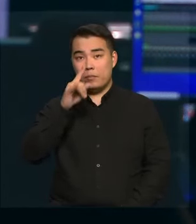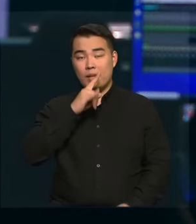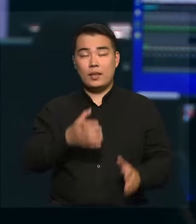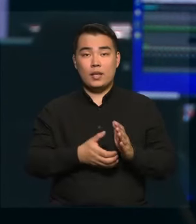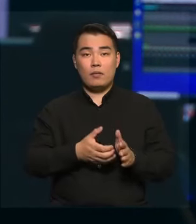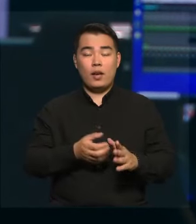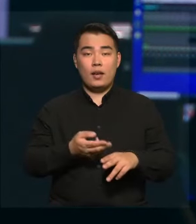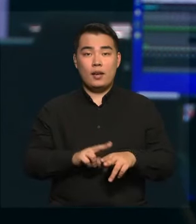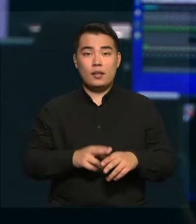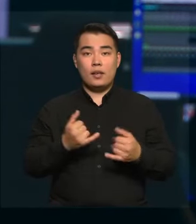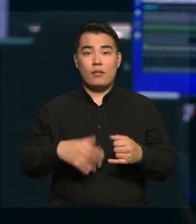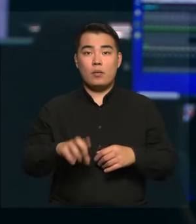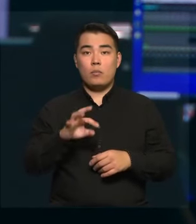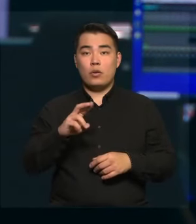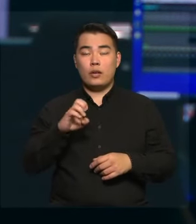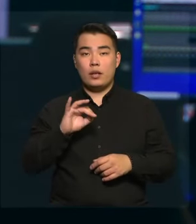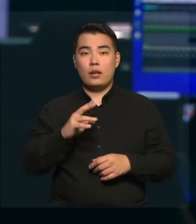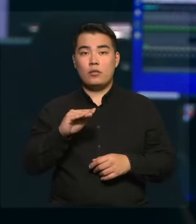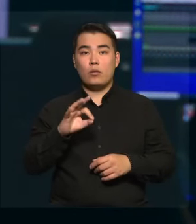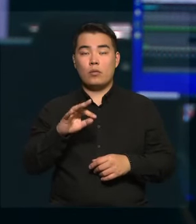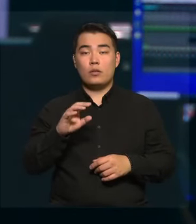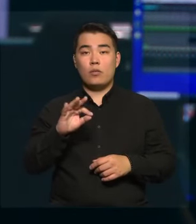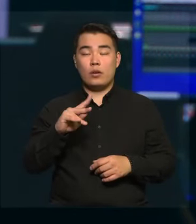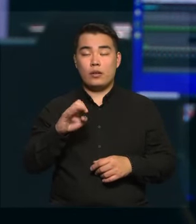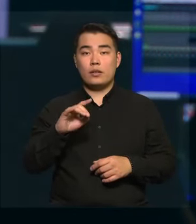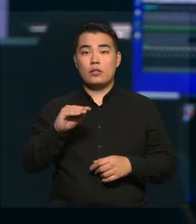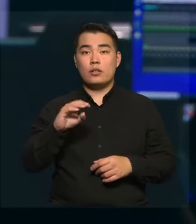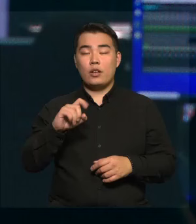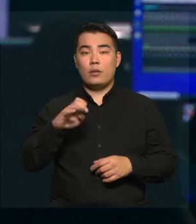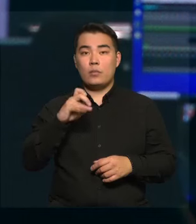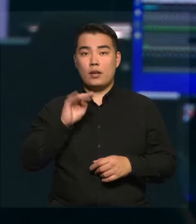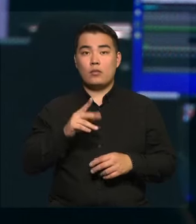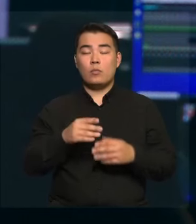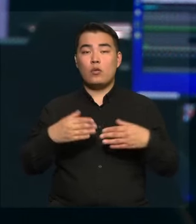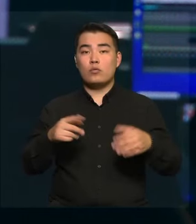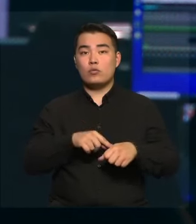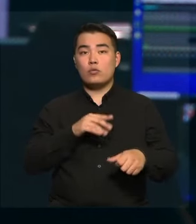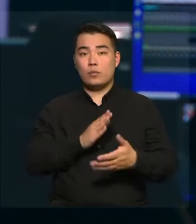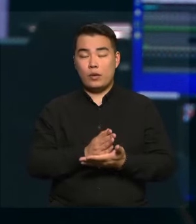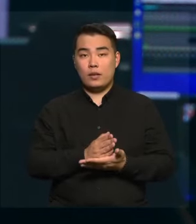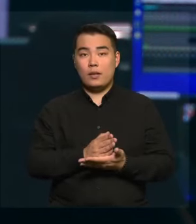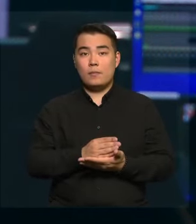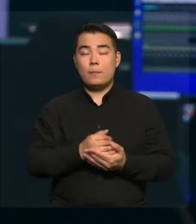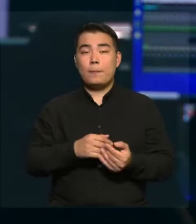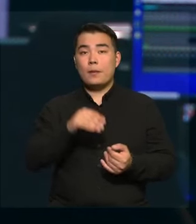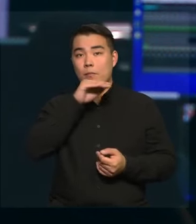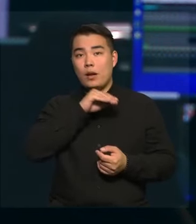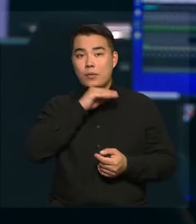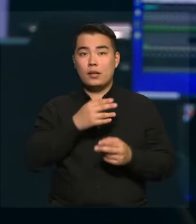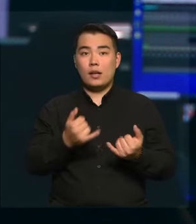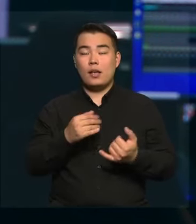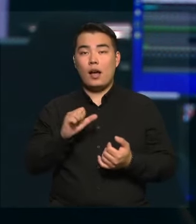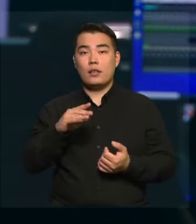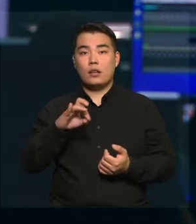тапшы. Бұл әсіресе Бөкей ордасы, Жәнібек сияқты Шалғай аудандардың тұрғындарына қатты сезілді. Мамандар бұл мәселені Атырау